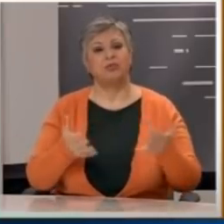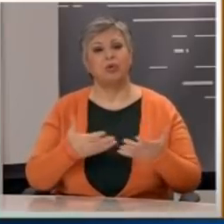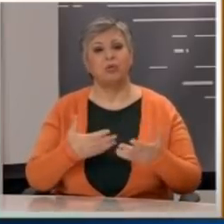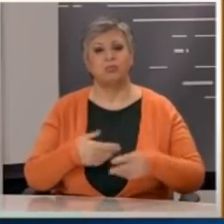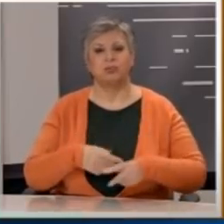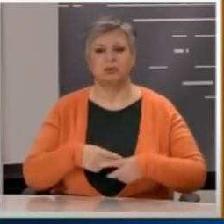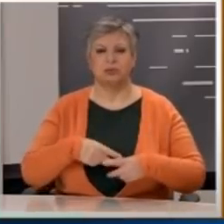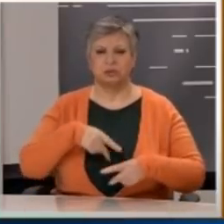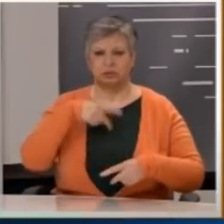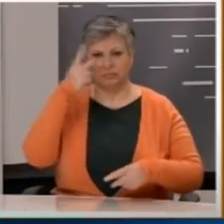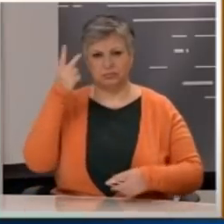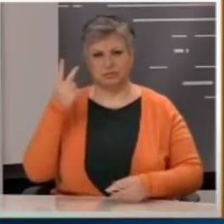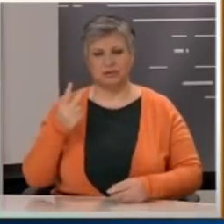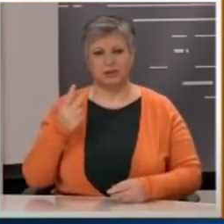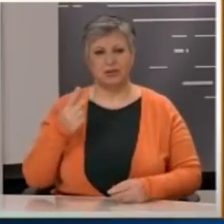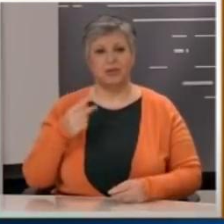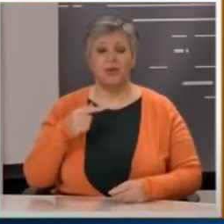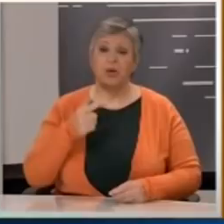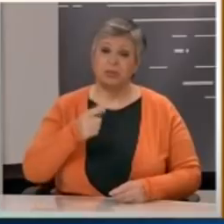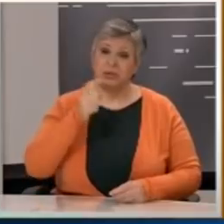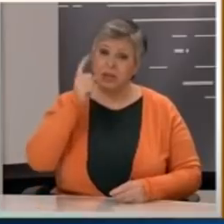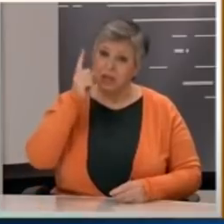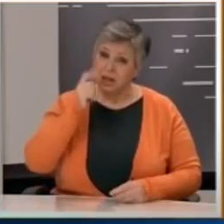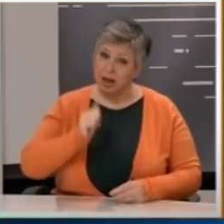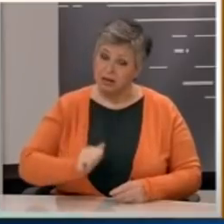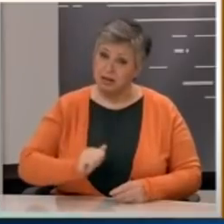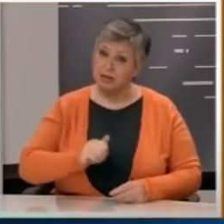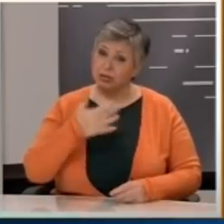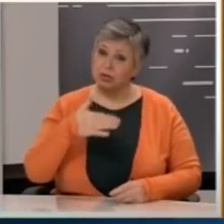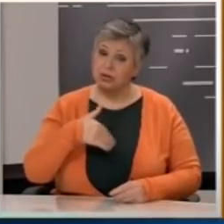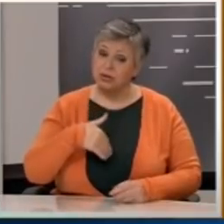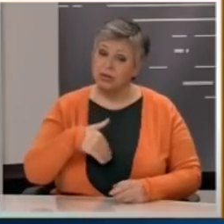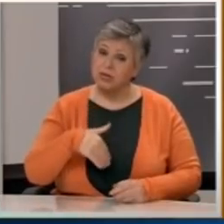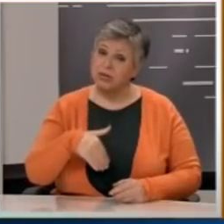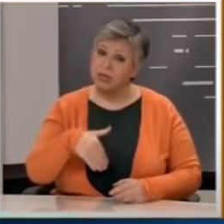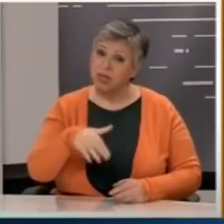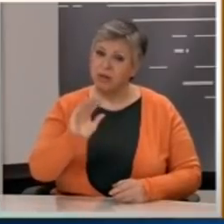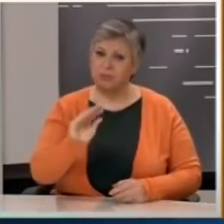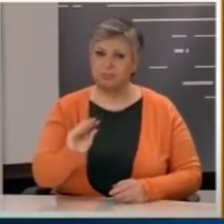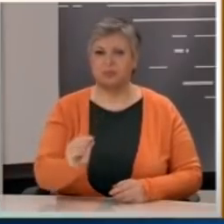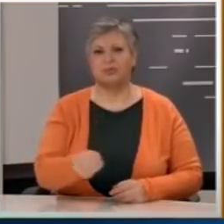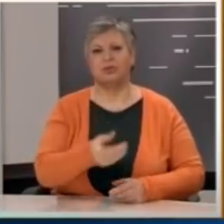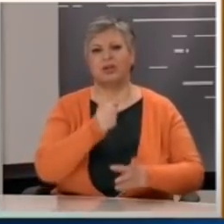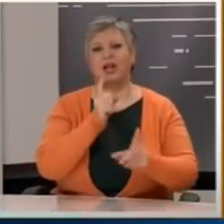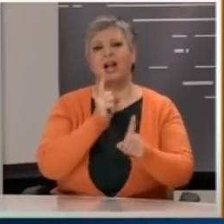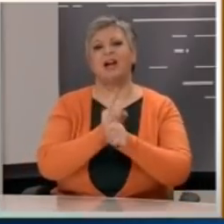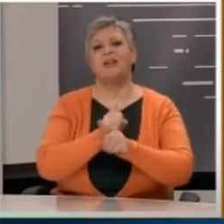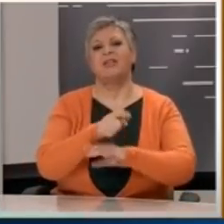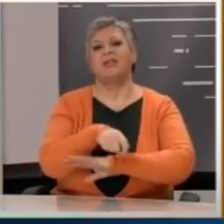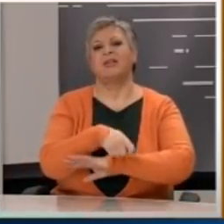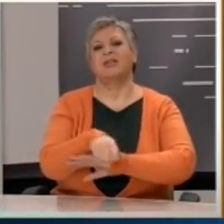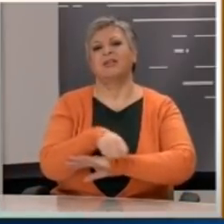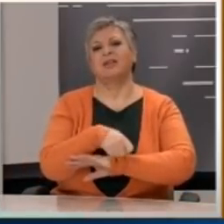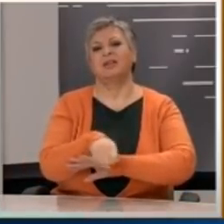την εξουσία, αλλά η απόλυτη εξουσία γεννά και ειδικά δικαστήρια. Η απόλυτη